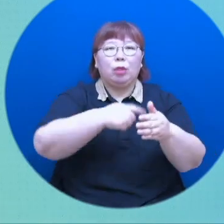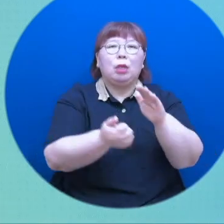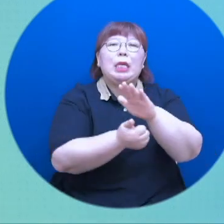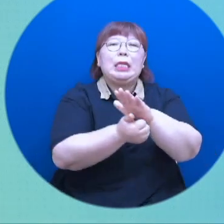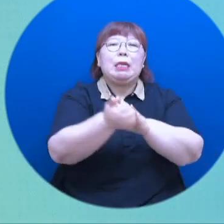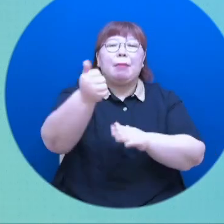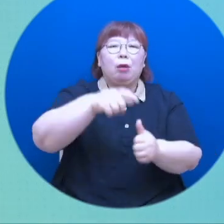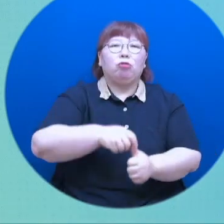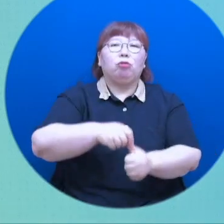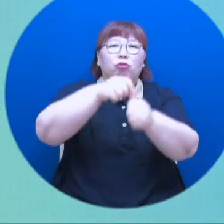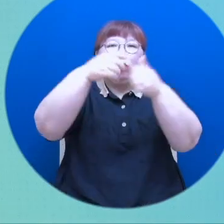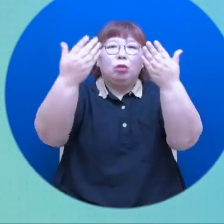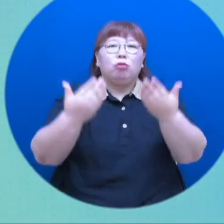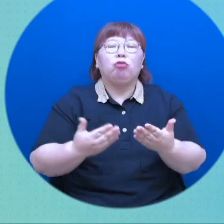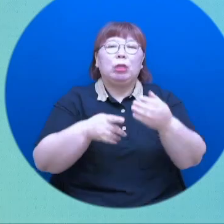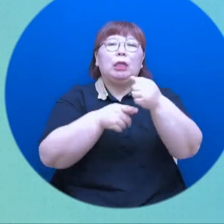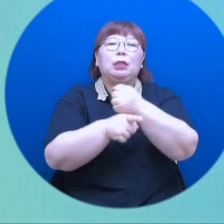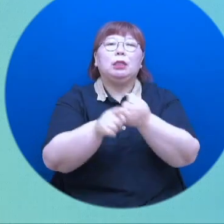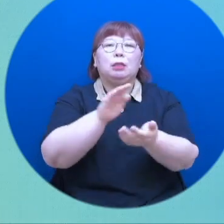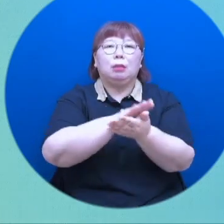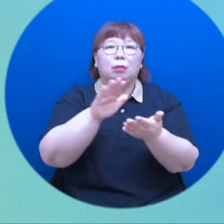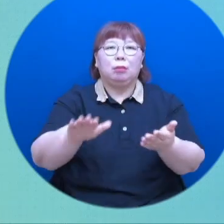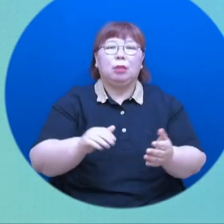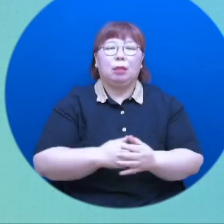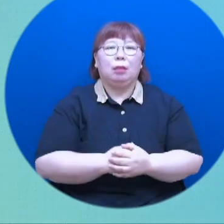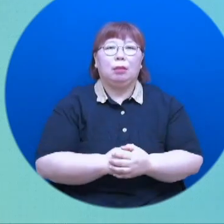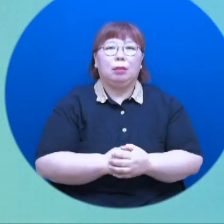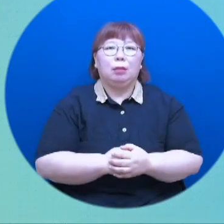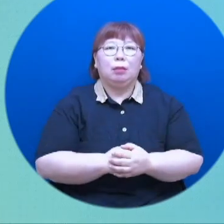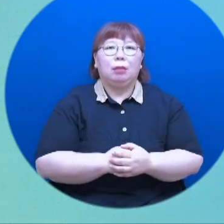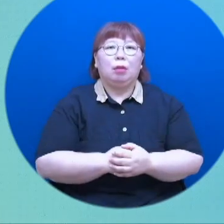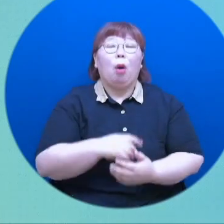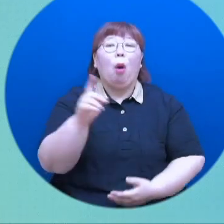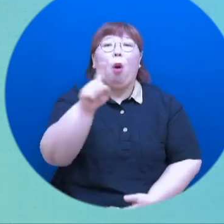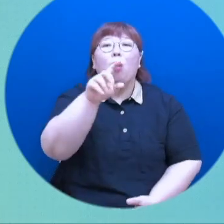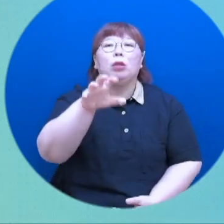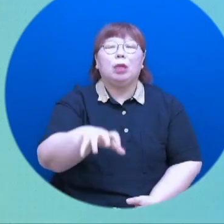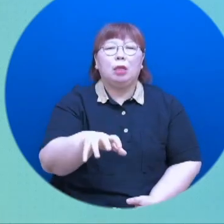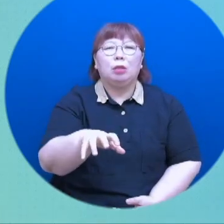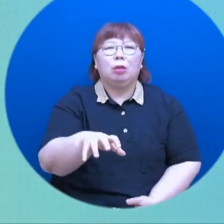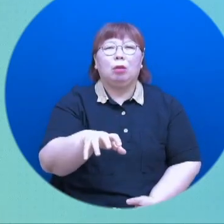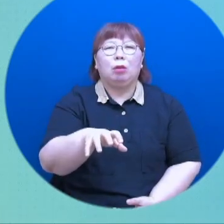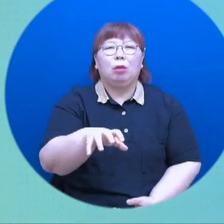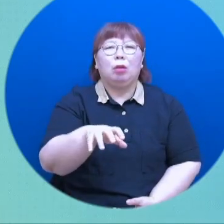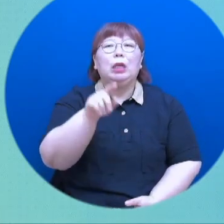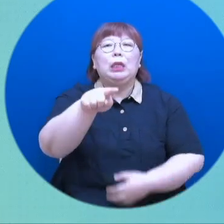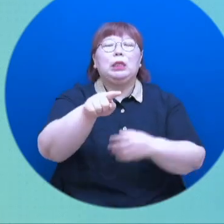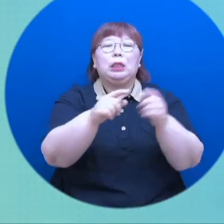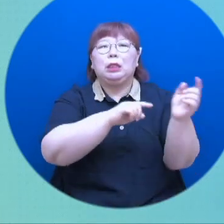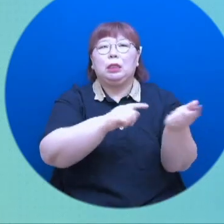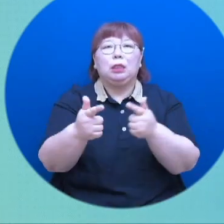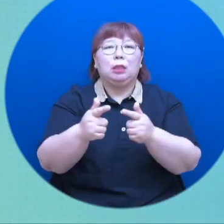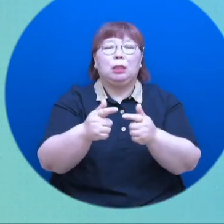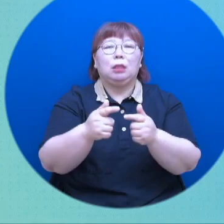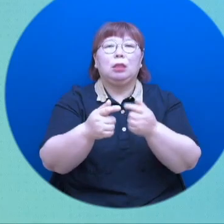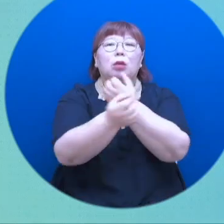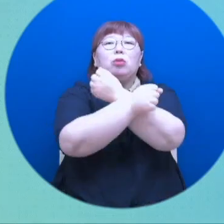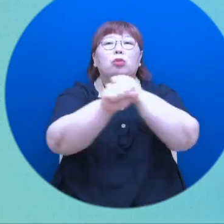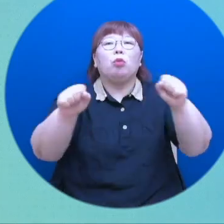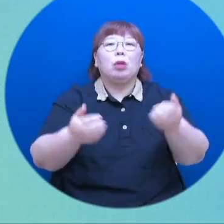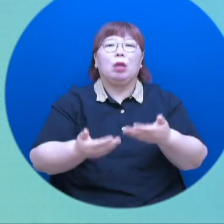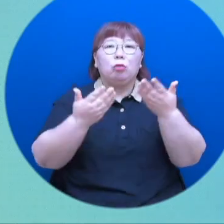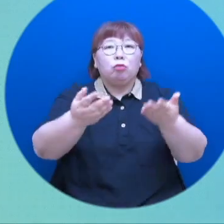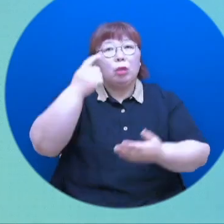걸 속량이라고 말하잖아요. 그러면 어디에서 그들을 속량해 줄까?